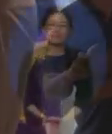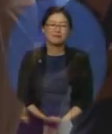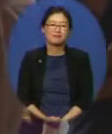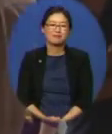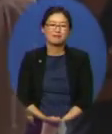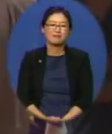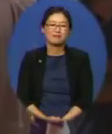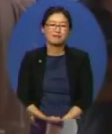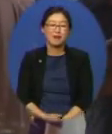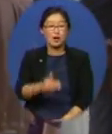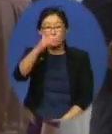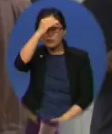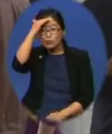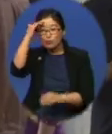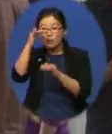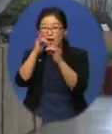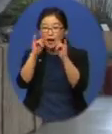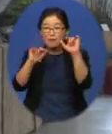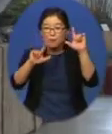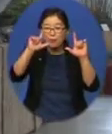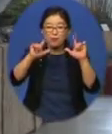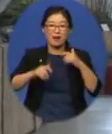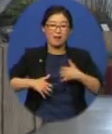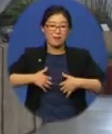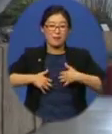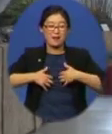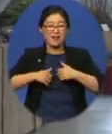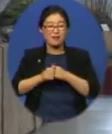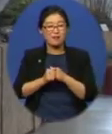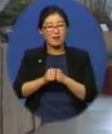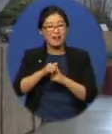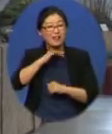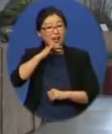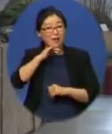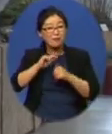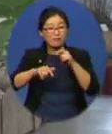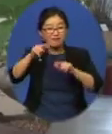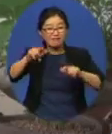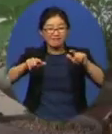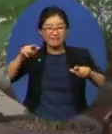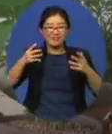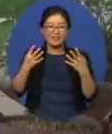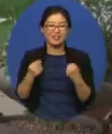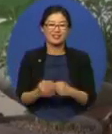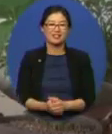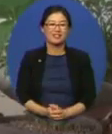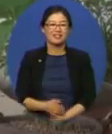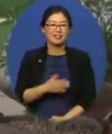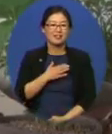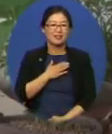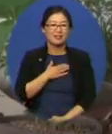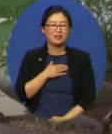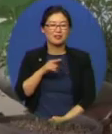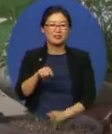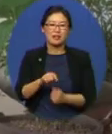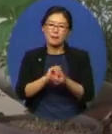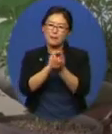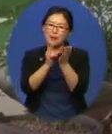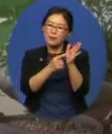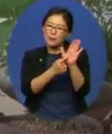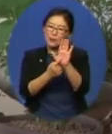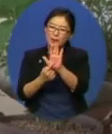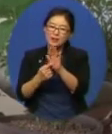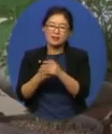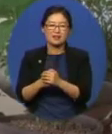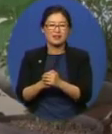관람자들 모두가 즐거워 보이는데 연령층도 다양합니다. 네, 제가 전시회를